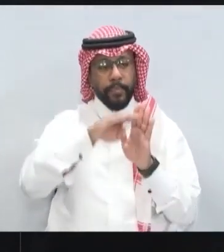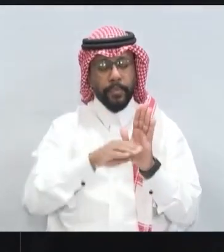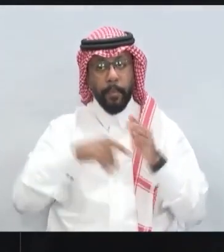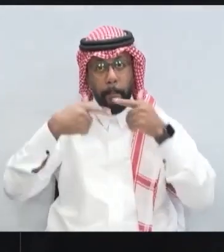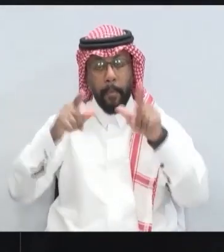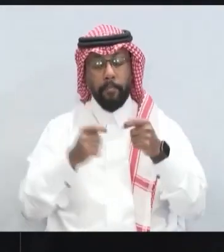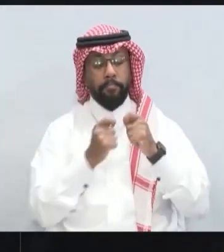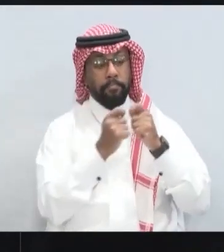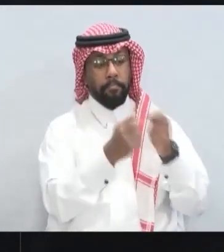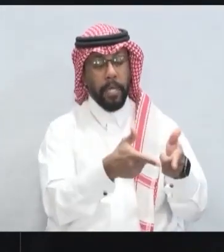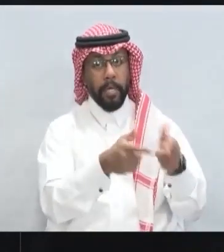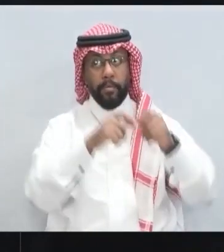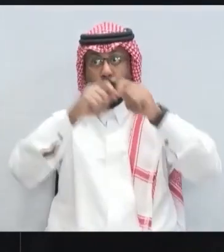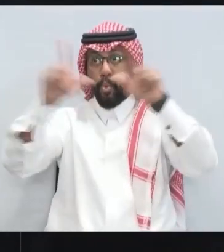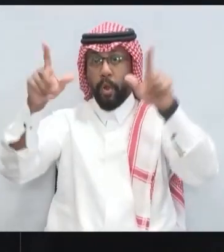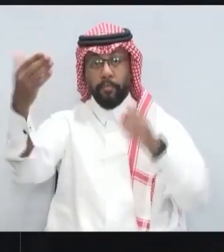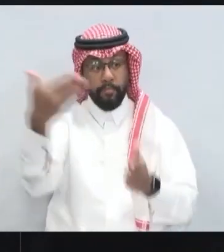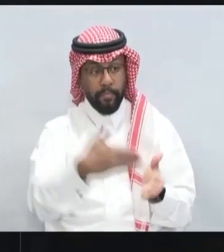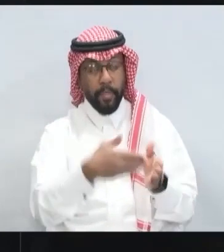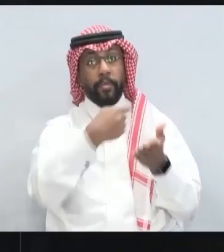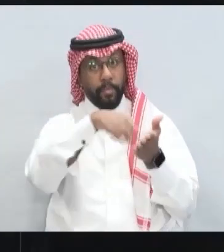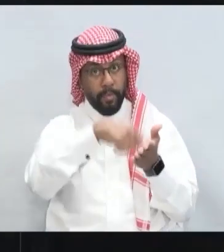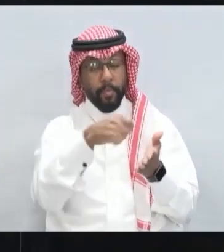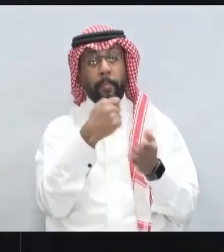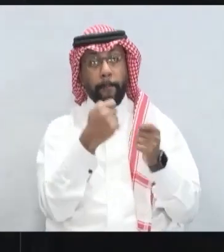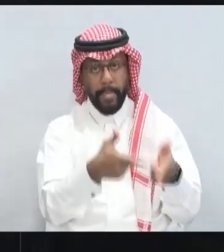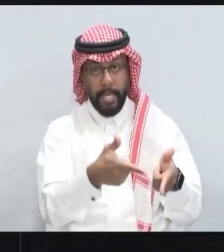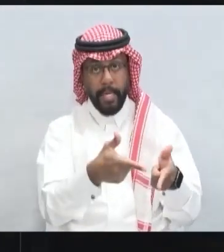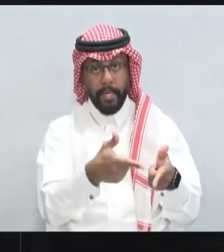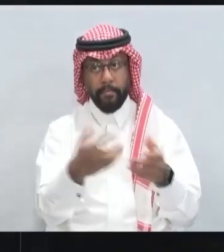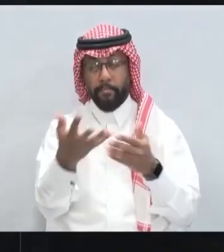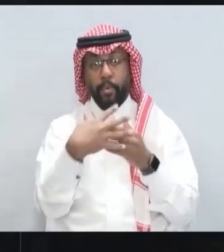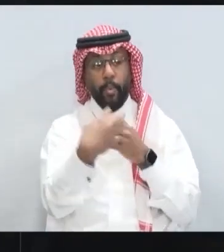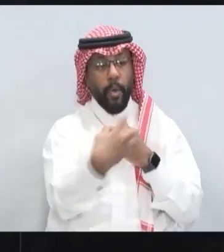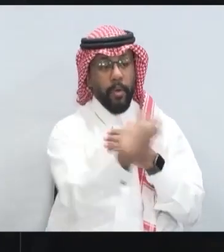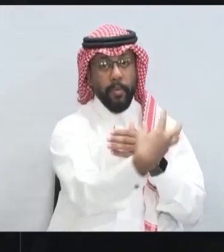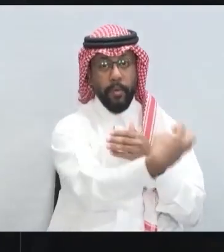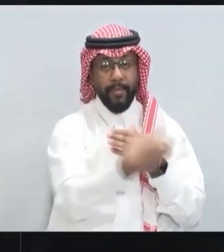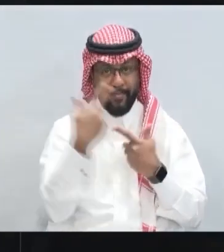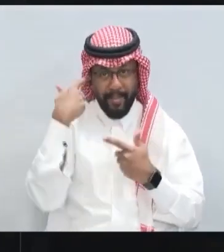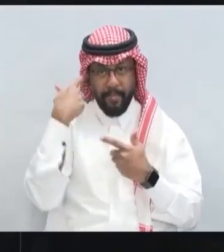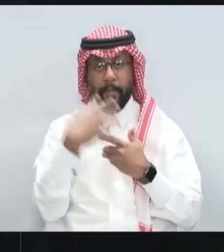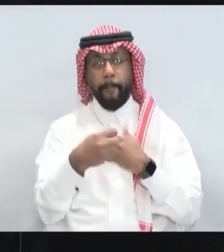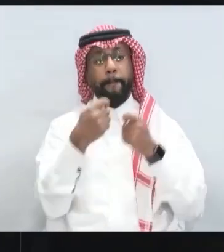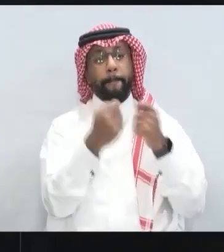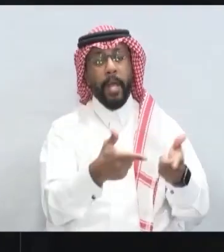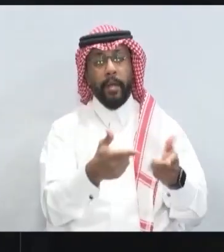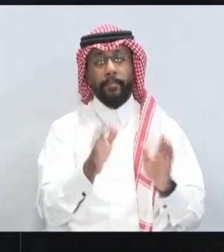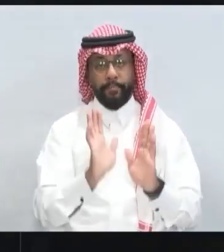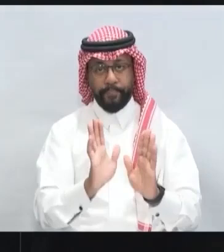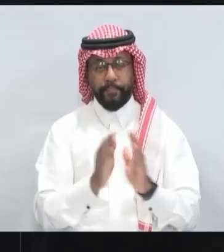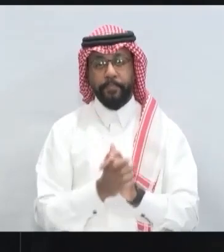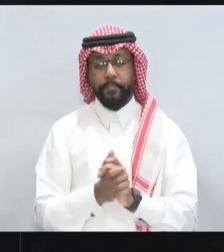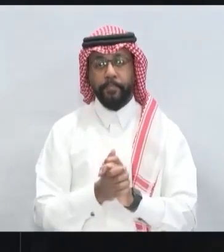وتبيعه الى العملاء او للموردين وغيرهم اذا ما تم انتاجه وهو جاهز